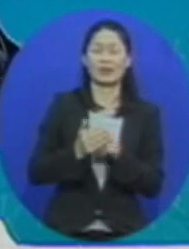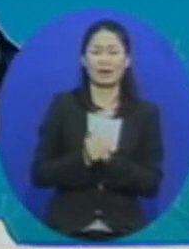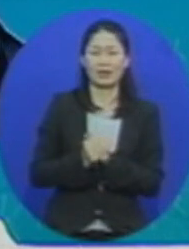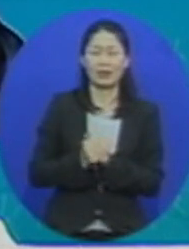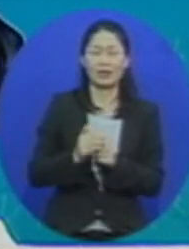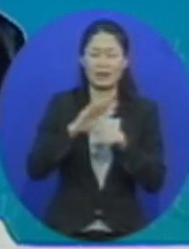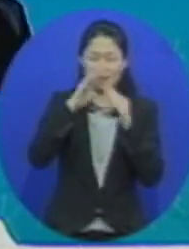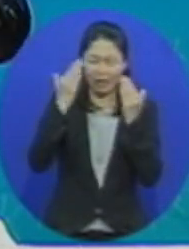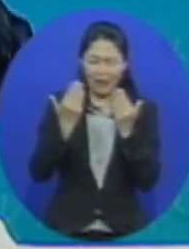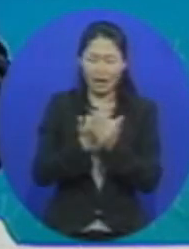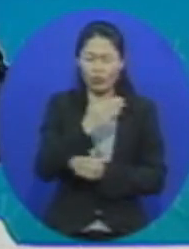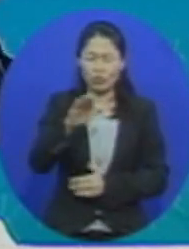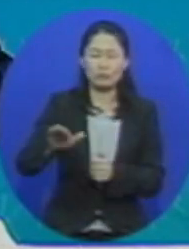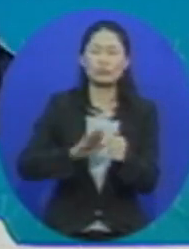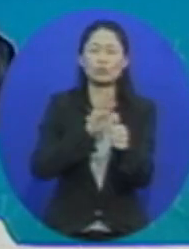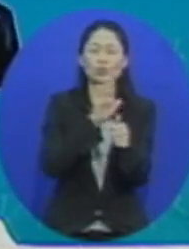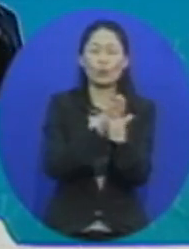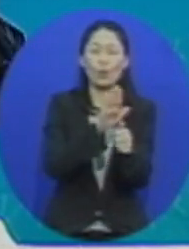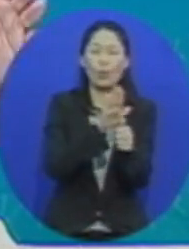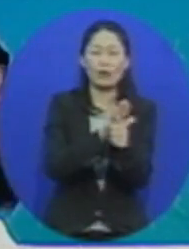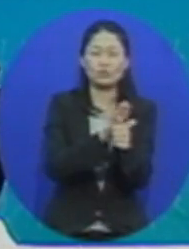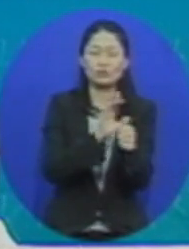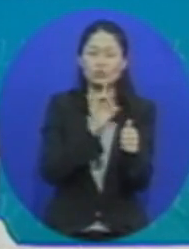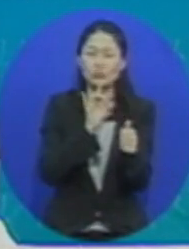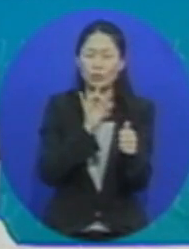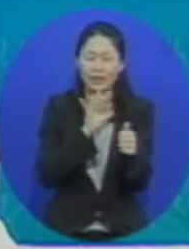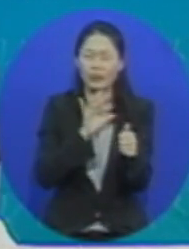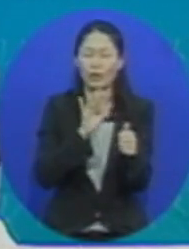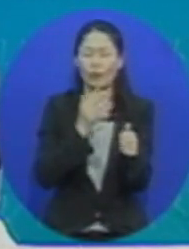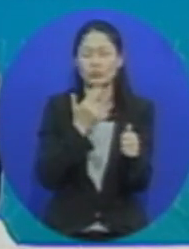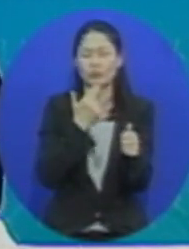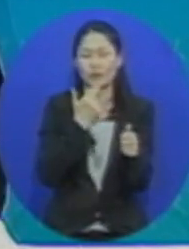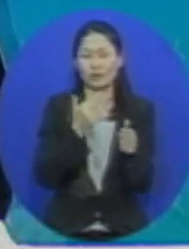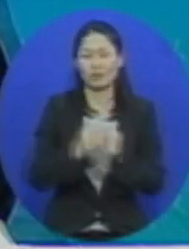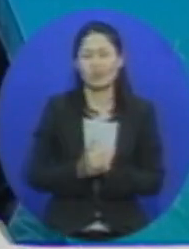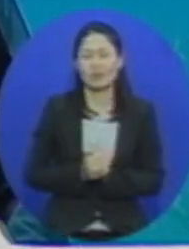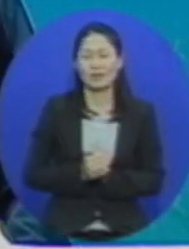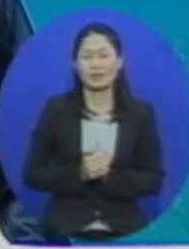다 여러분을 그저 도와주신 도와드리는 거 밖에 없어요